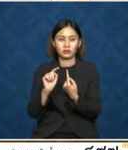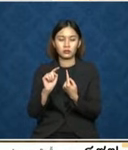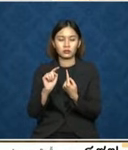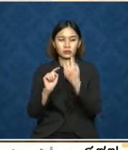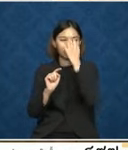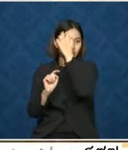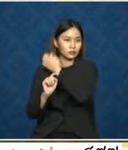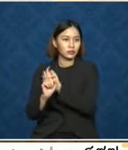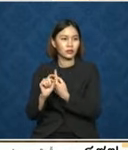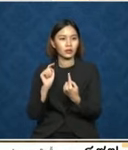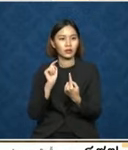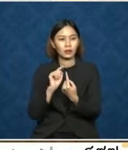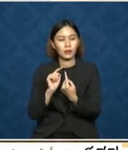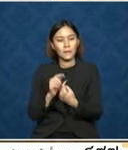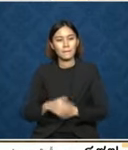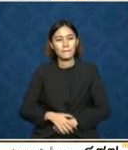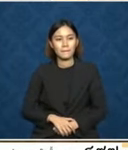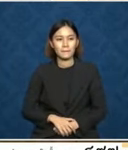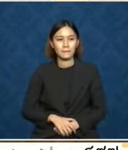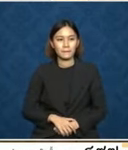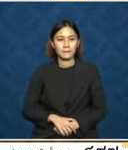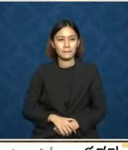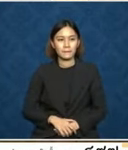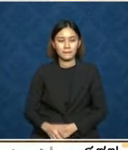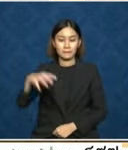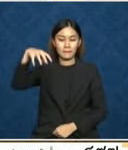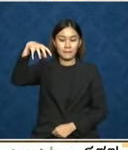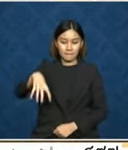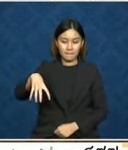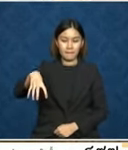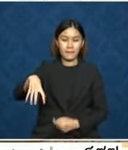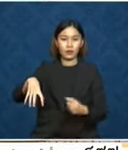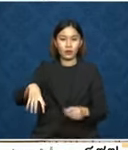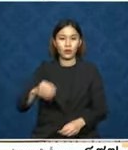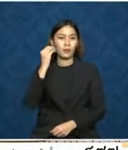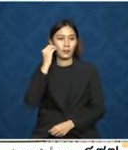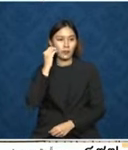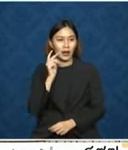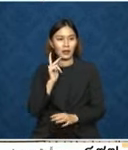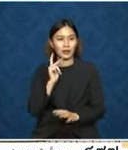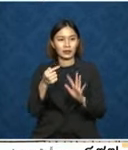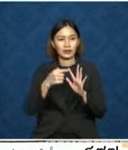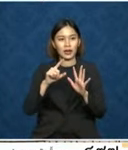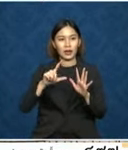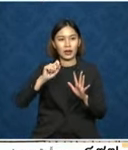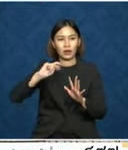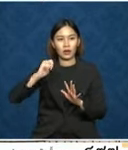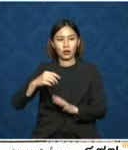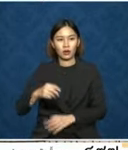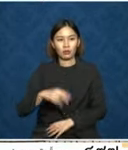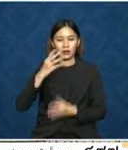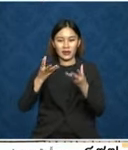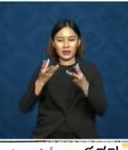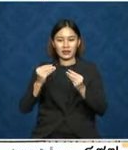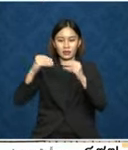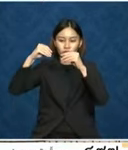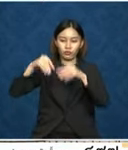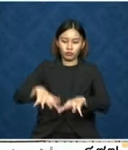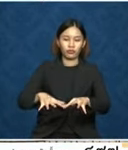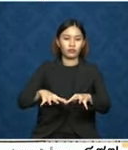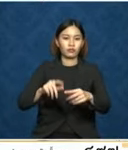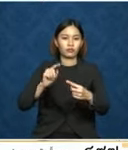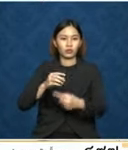สุขาลัยที่บ้านกลองเ่อดินสไลดดินถล่มทำให้พระน้ำหนักนี่เกือบจะพังลงมาก็อยาก